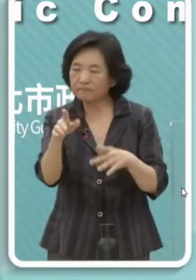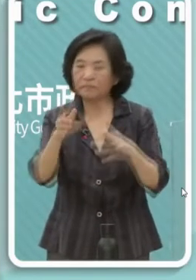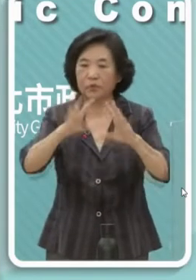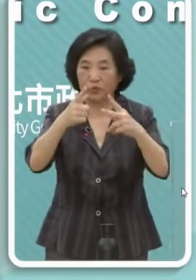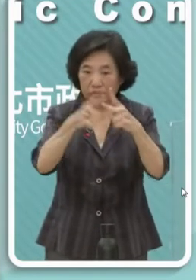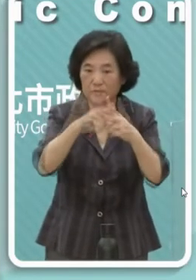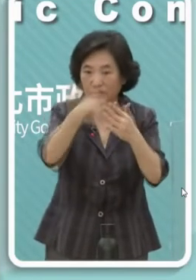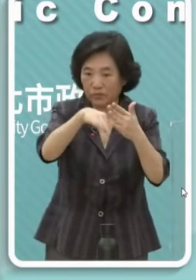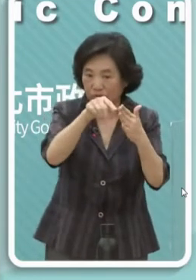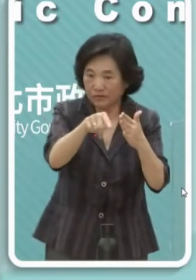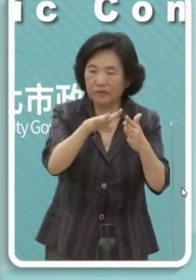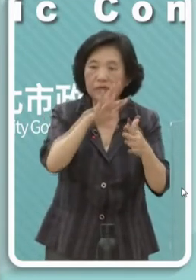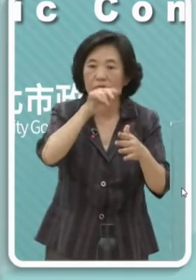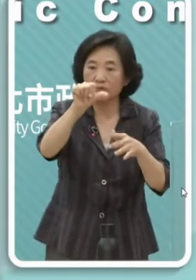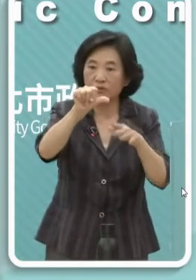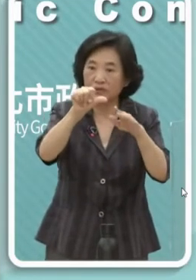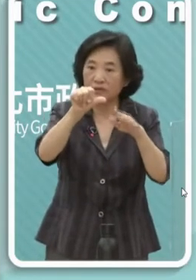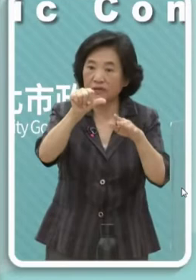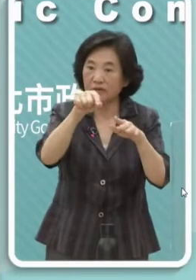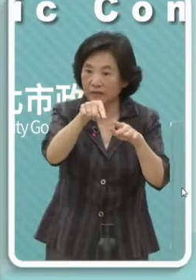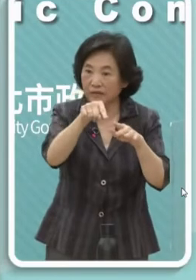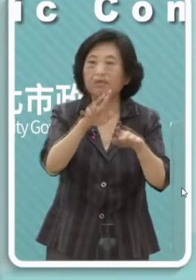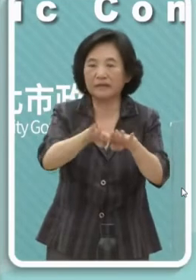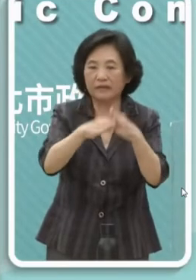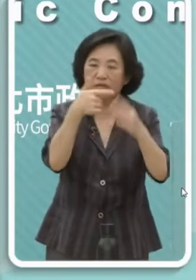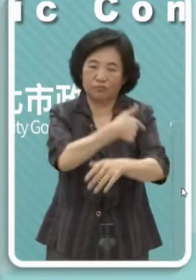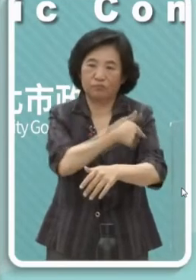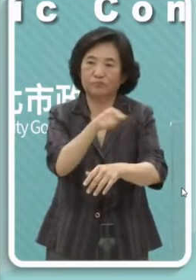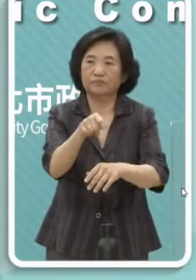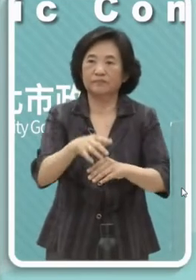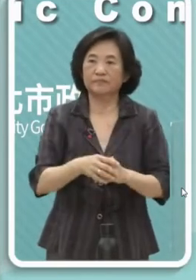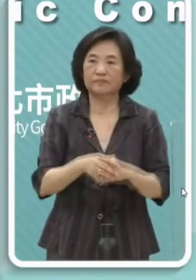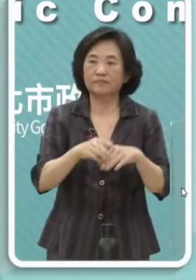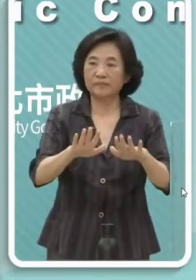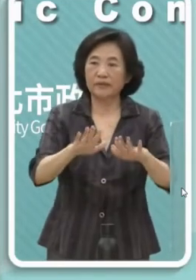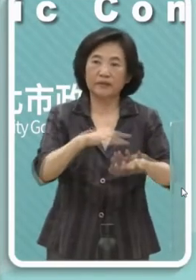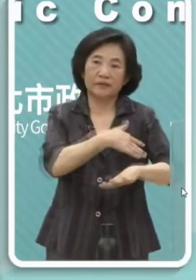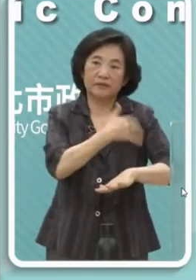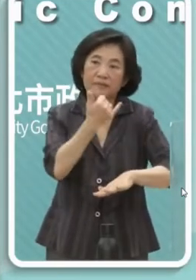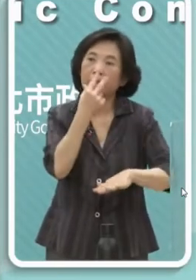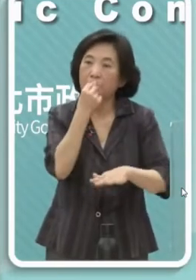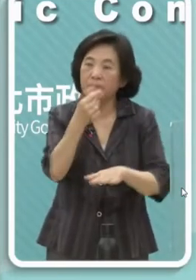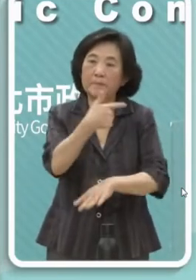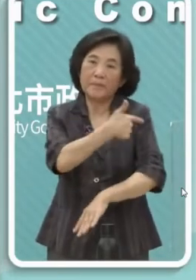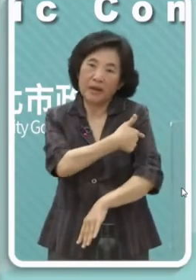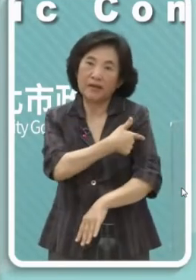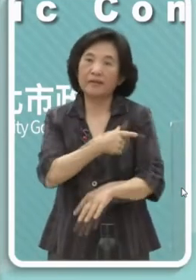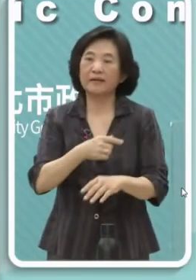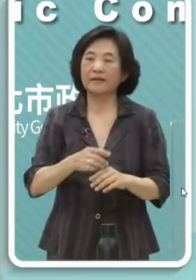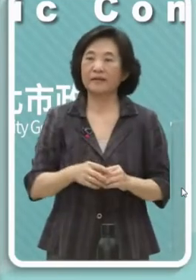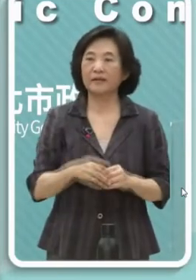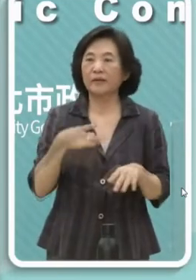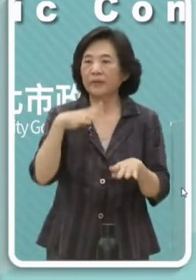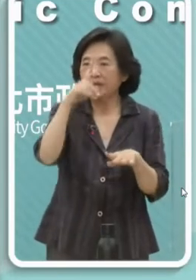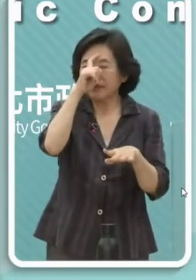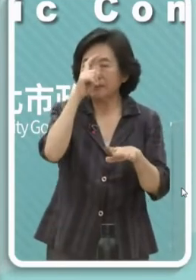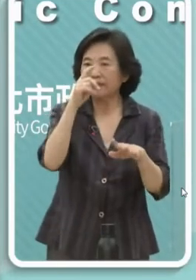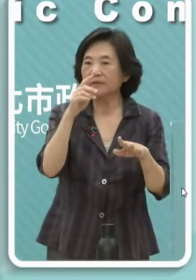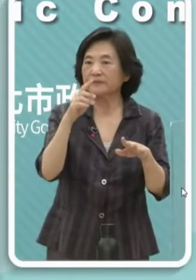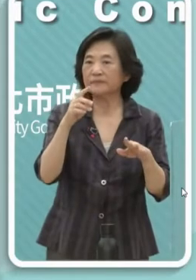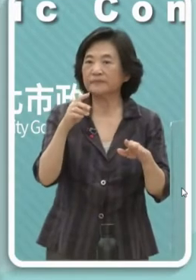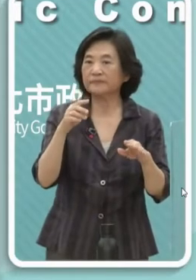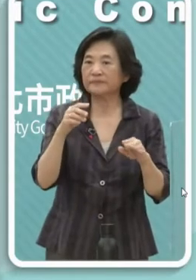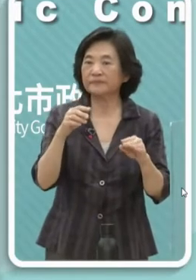学5岁以上的学生带去那里打。大概从这个礼拜的6日开始打起。原则上，我们希望说，反正不管怎么